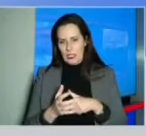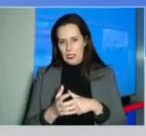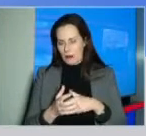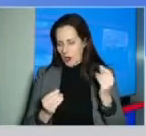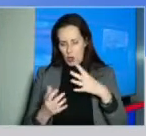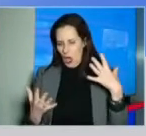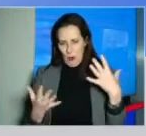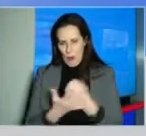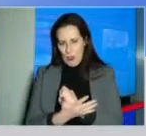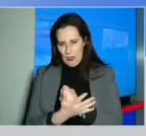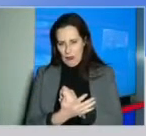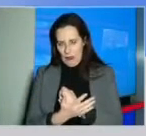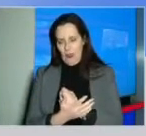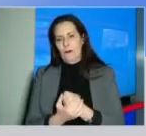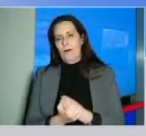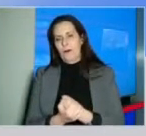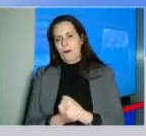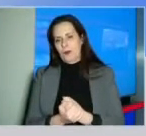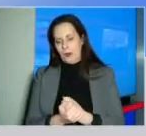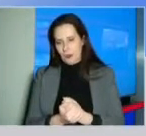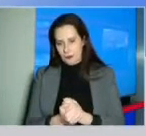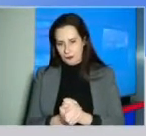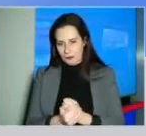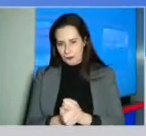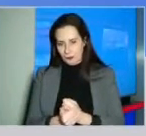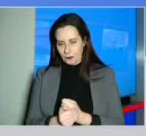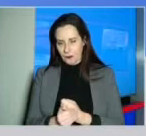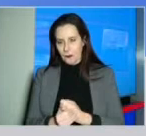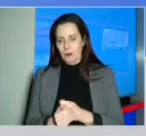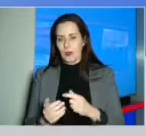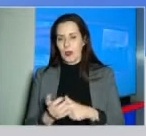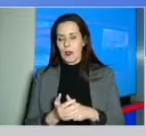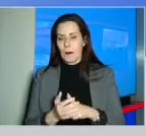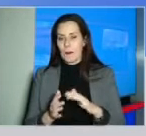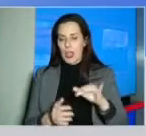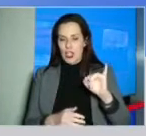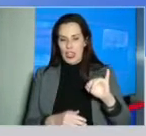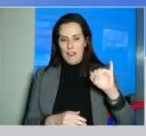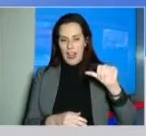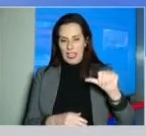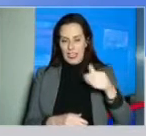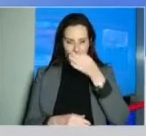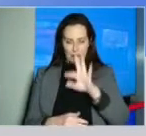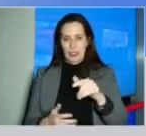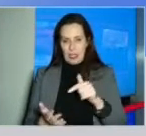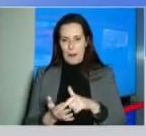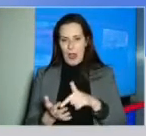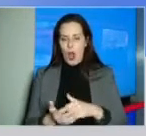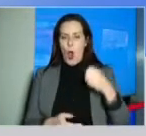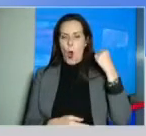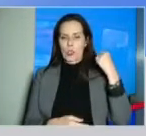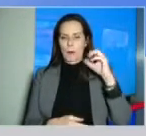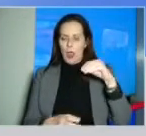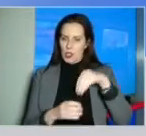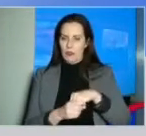שכנראה לא הצליח יותר מדי. הקדוס ביילי, הקו השבר שיפעת ארין חזבה את המפלגה, זה בגלל עוצמה